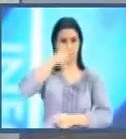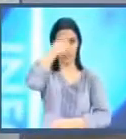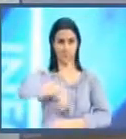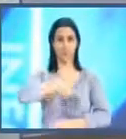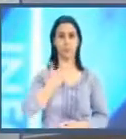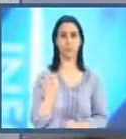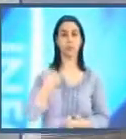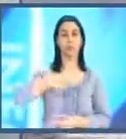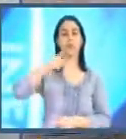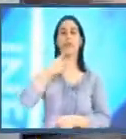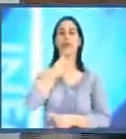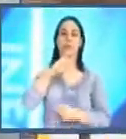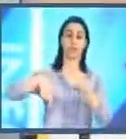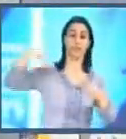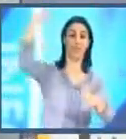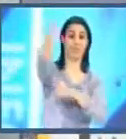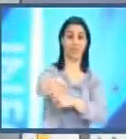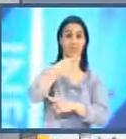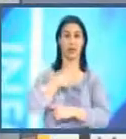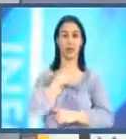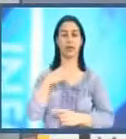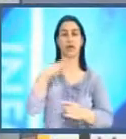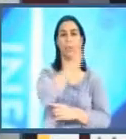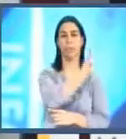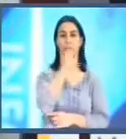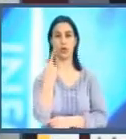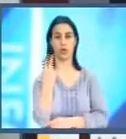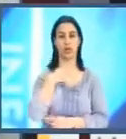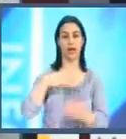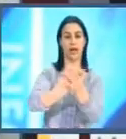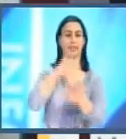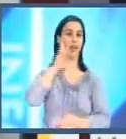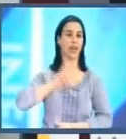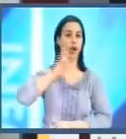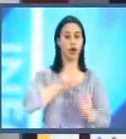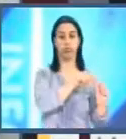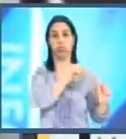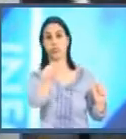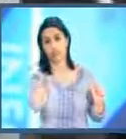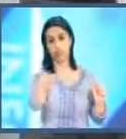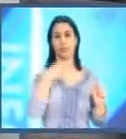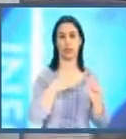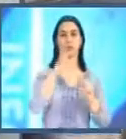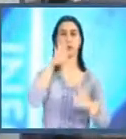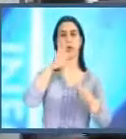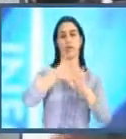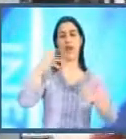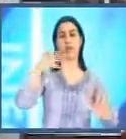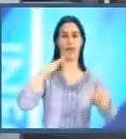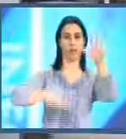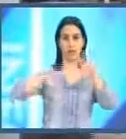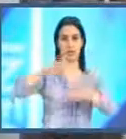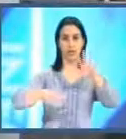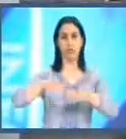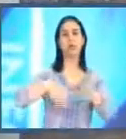previst que el sistema de velocitat variable s'estengui a l'AP2 fins la Diagonal i a finals d'any podria arribar als accessos nord de la capital